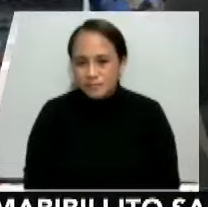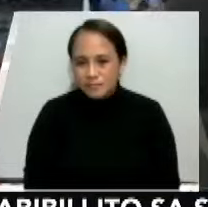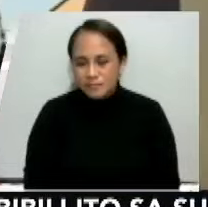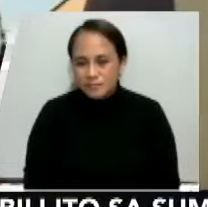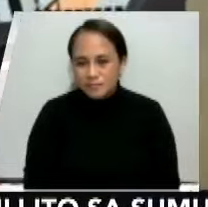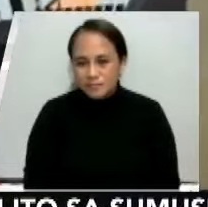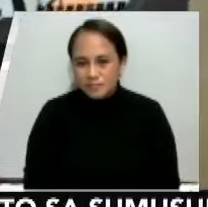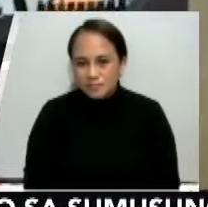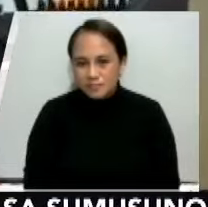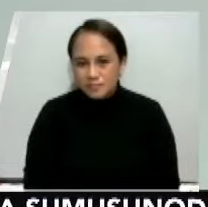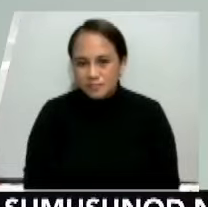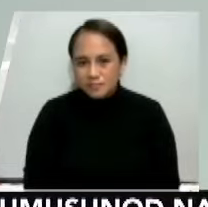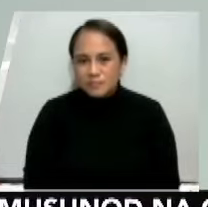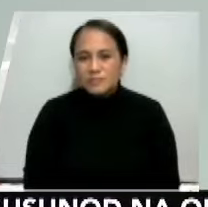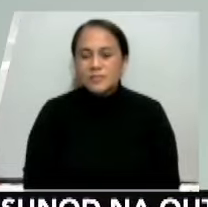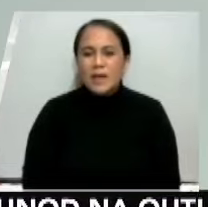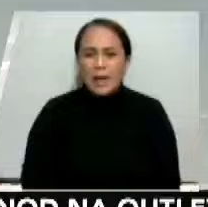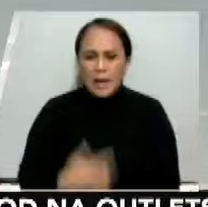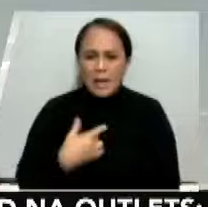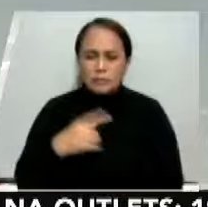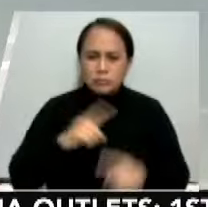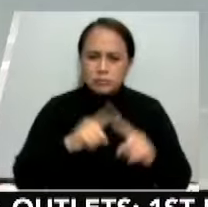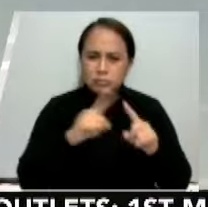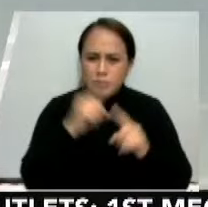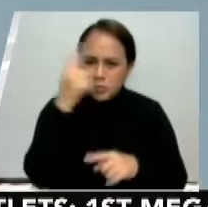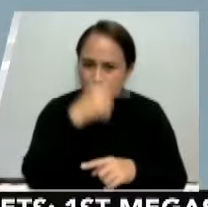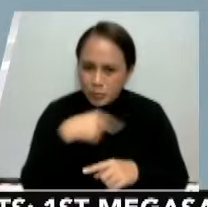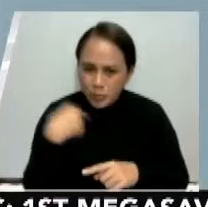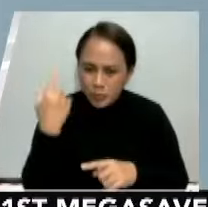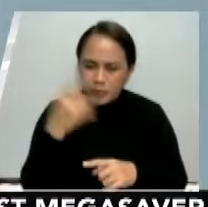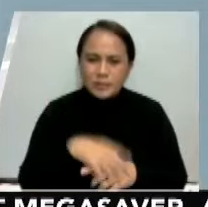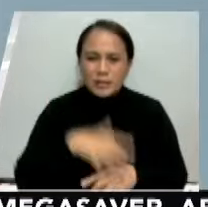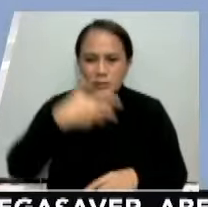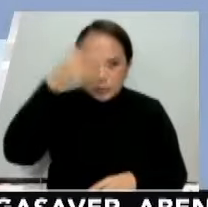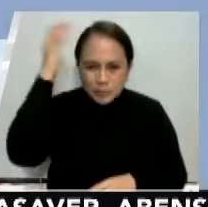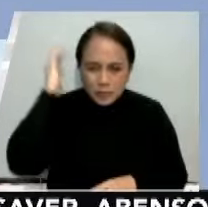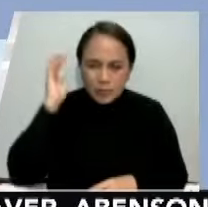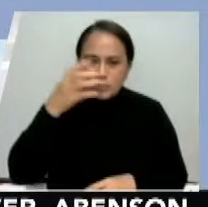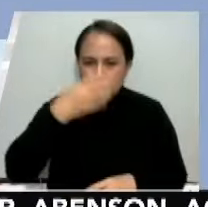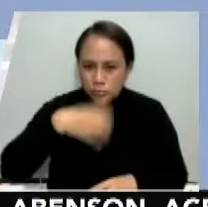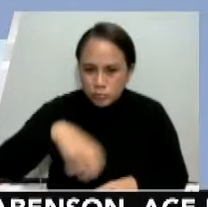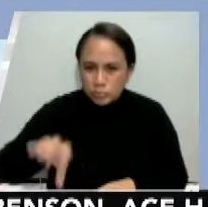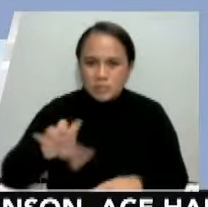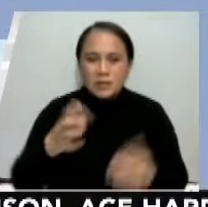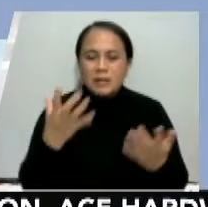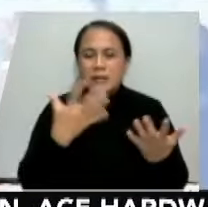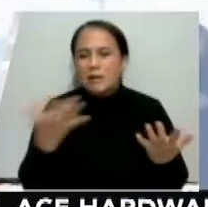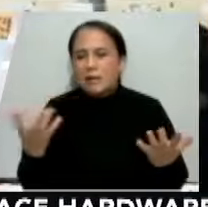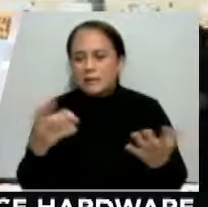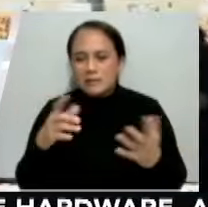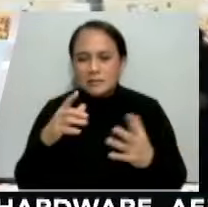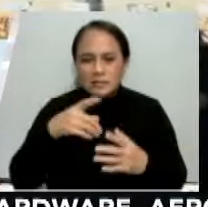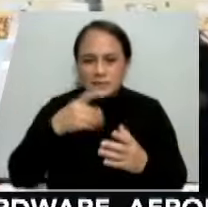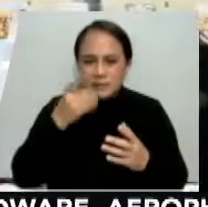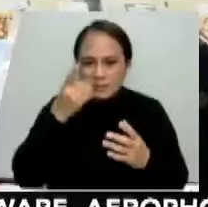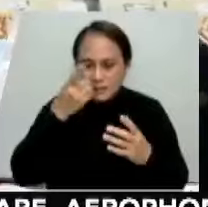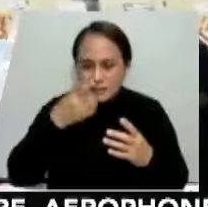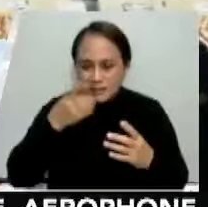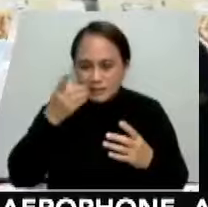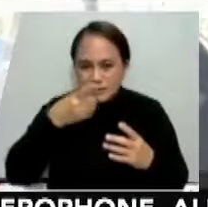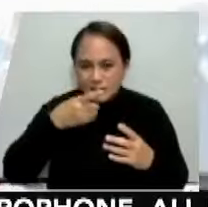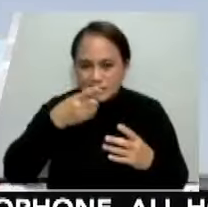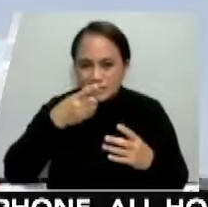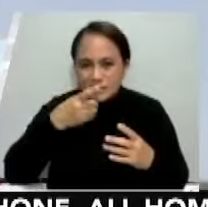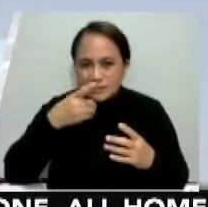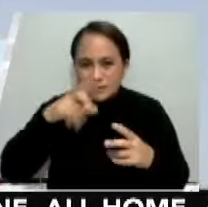Iba't ibang mukha ng aso, tigre, elepante, dinosaur, birthday cake, at ang historical na